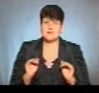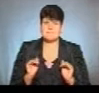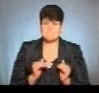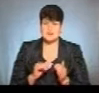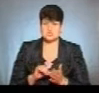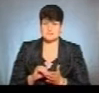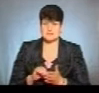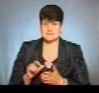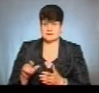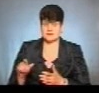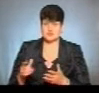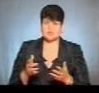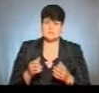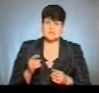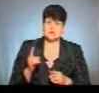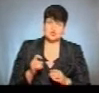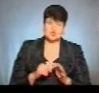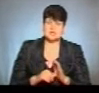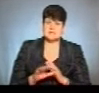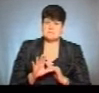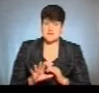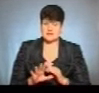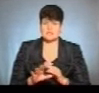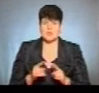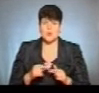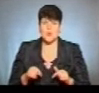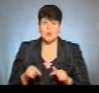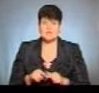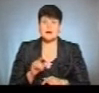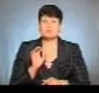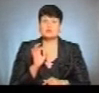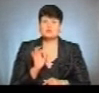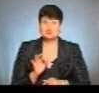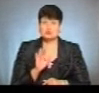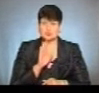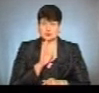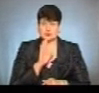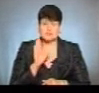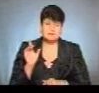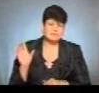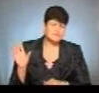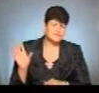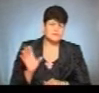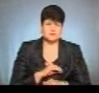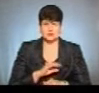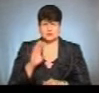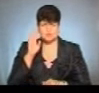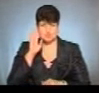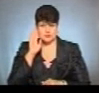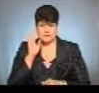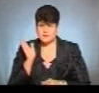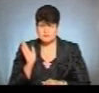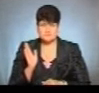представництво. Якщо брати 165-й округ, там 0 жінок. Одні чоловіки тільки балотуються до Верховної